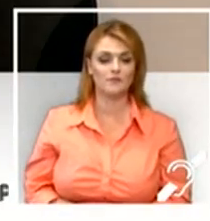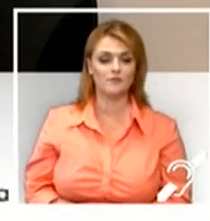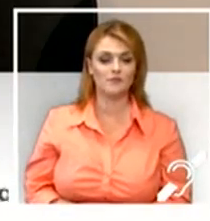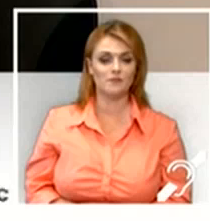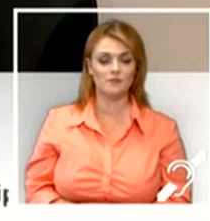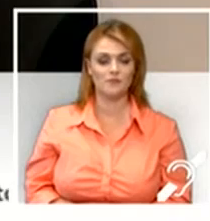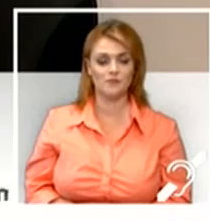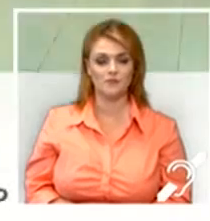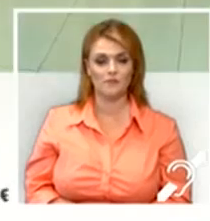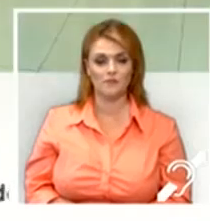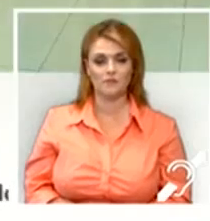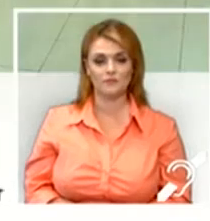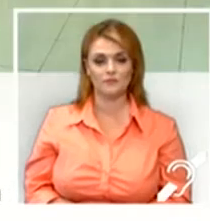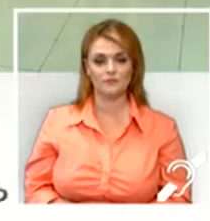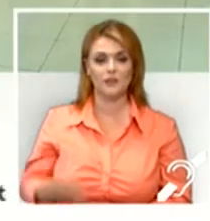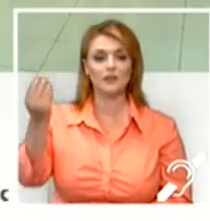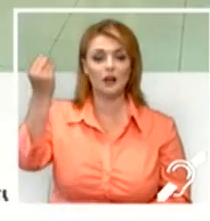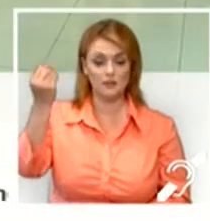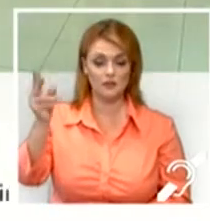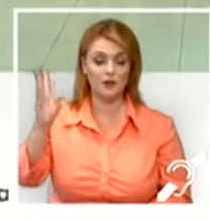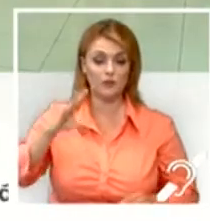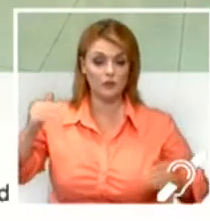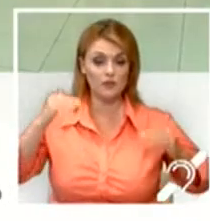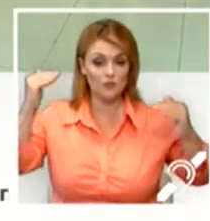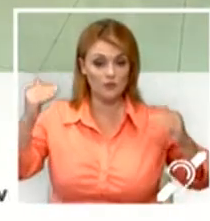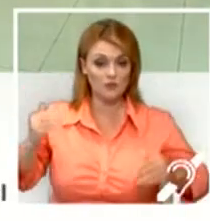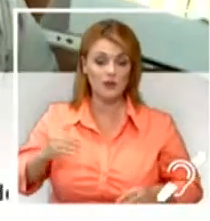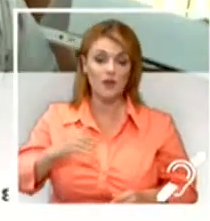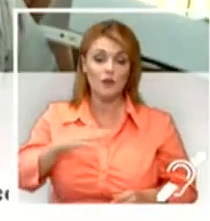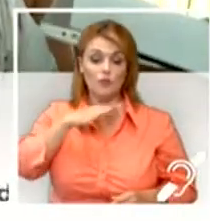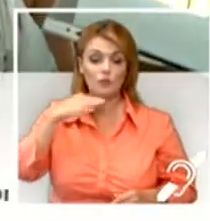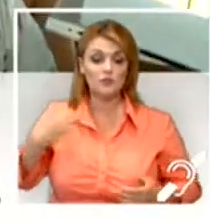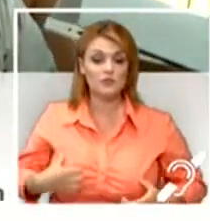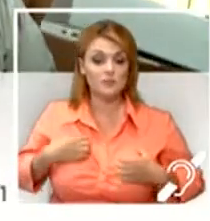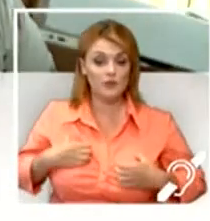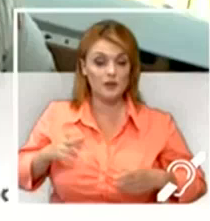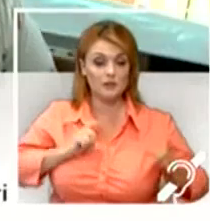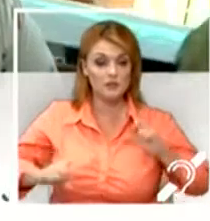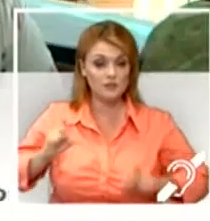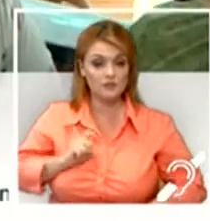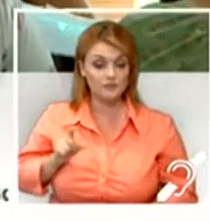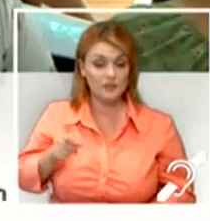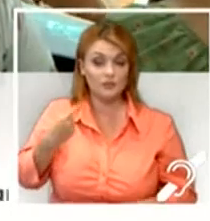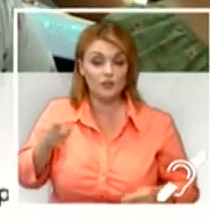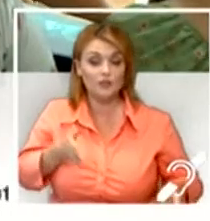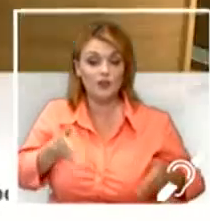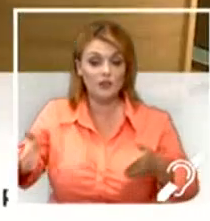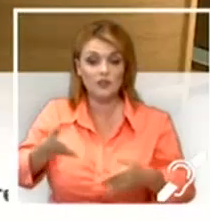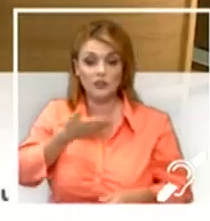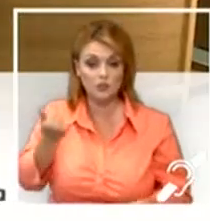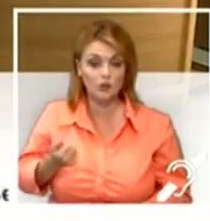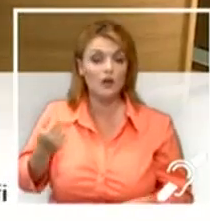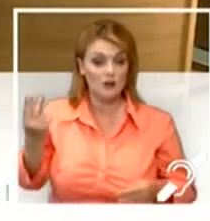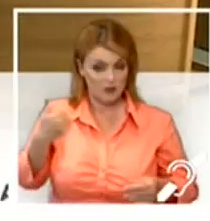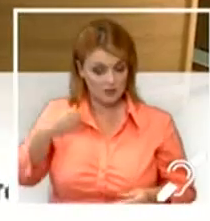față în față cu profesorul. Taxele majorate îi sperie pe unii studenți, însă majoritatea spune că investiția în studii este una